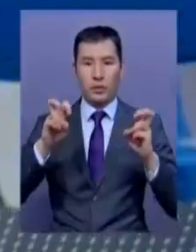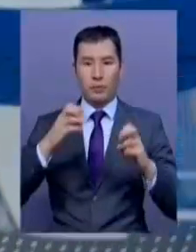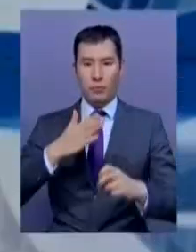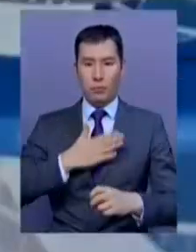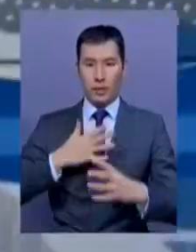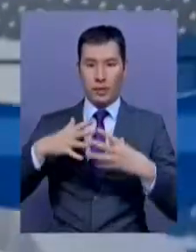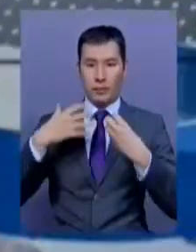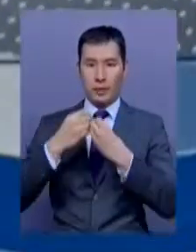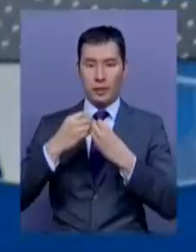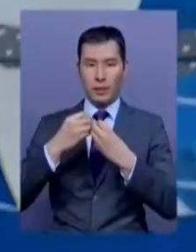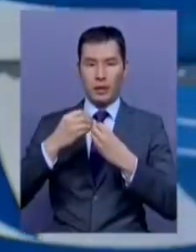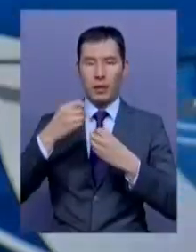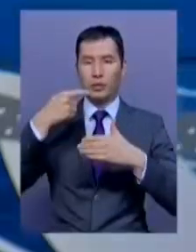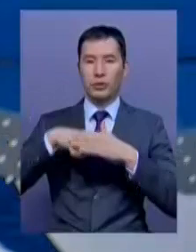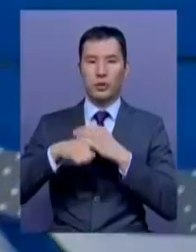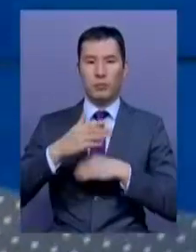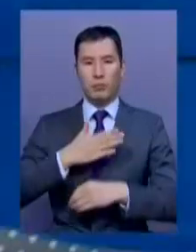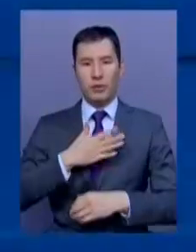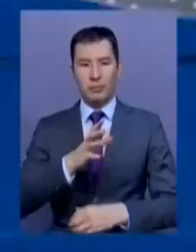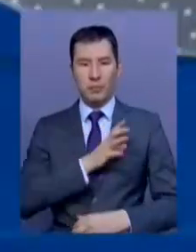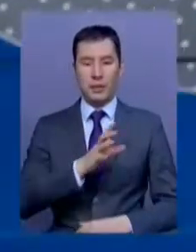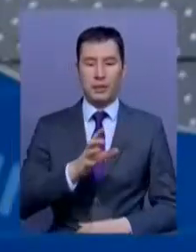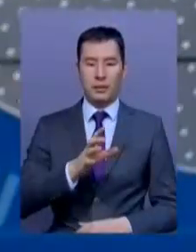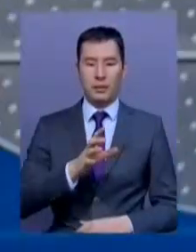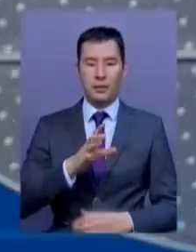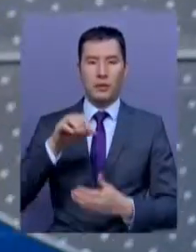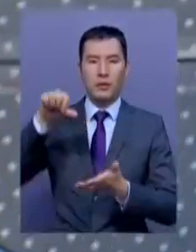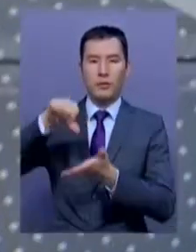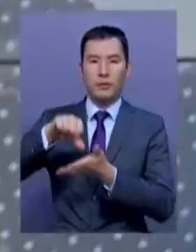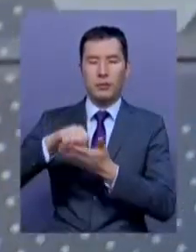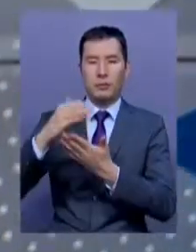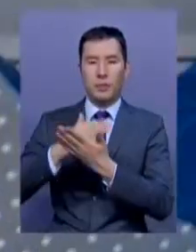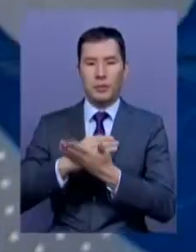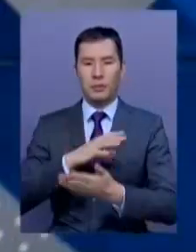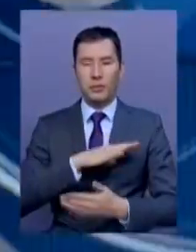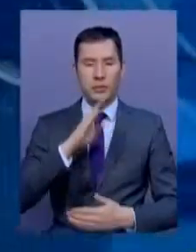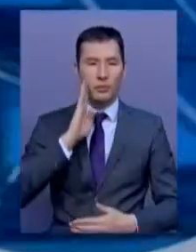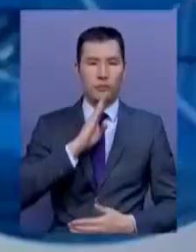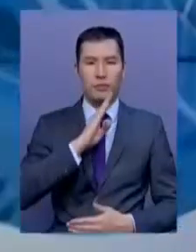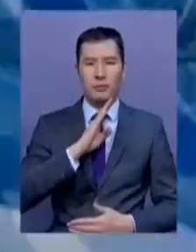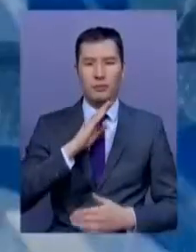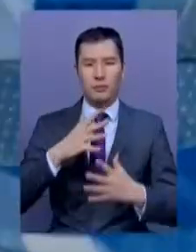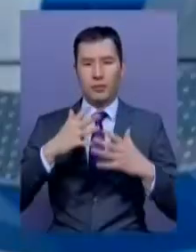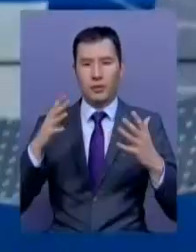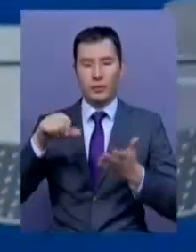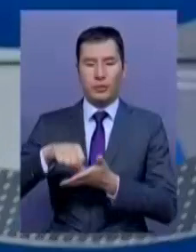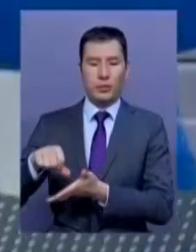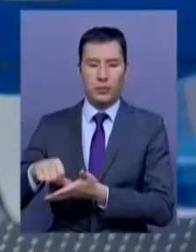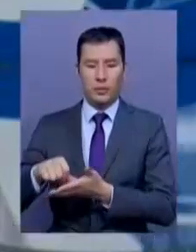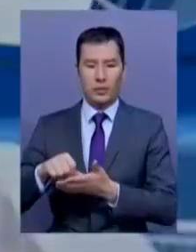мерекелік байқау өтті. 17 ана мен 30 бала қатысқан бұл шараға жансая дағдарыс орталығының қызметкерлері мен